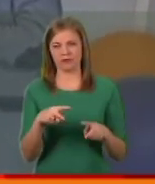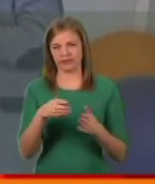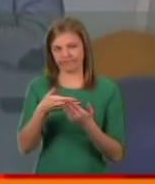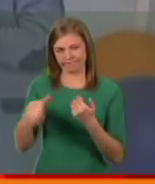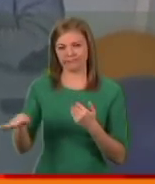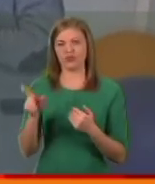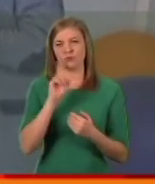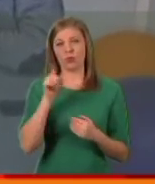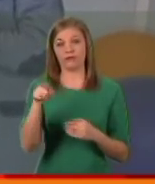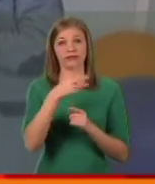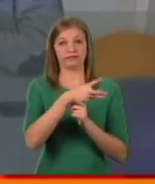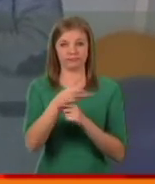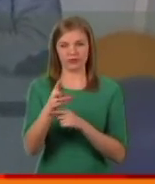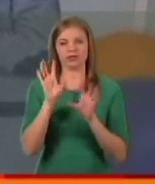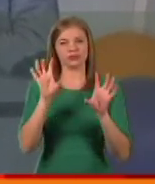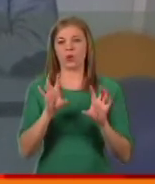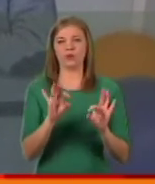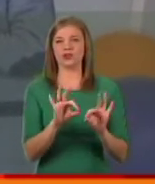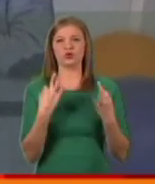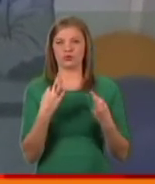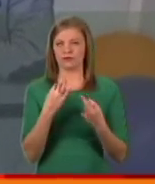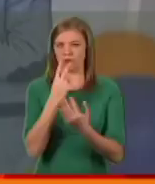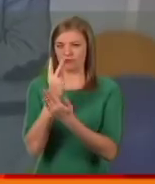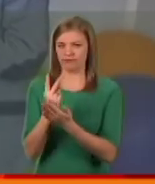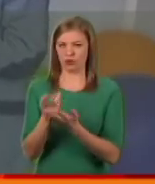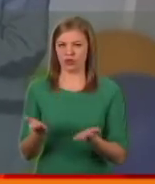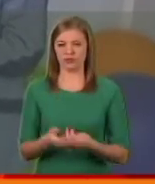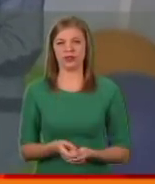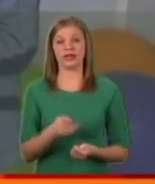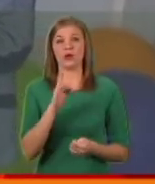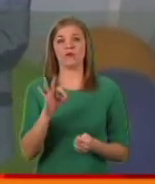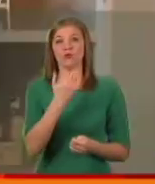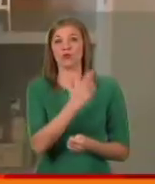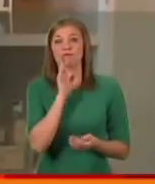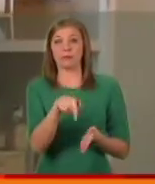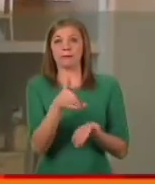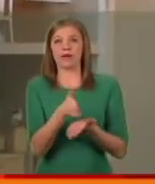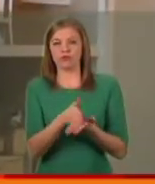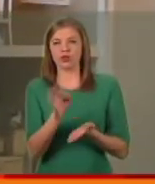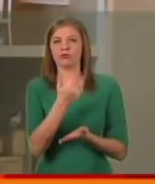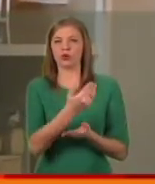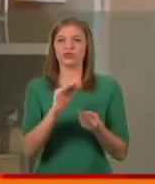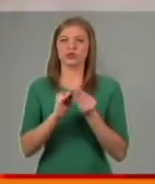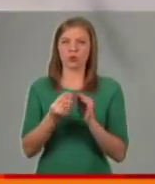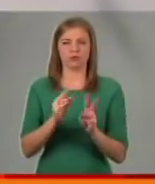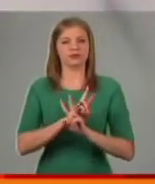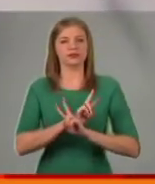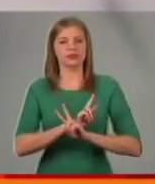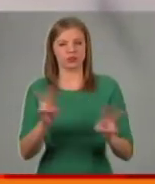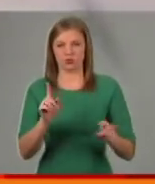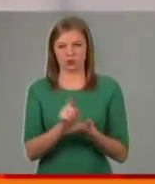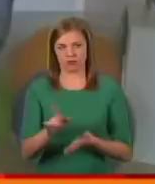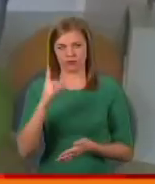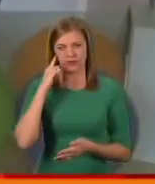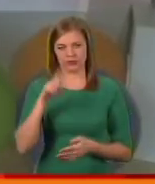їх усіх, поки ви тут закон не дозволяє нам їх вам показувати. Про їхнє перебування тут і про їхні клопоти ніхто не